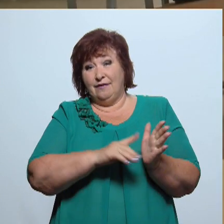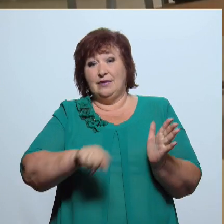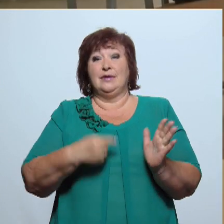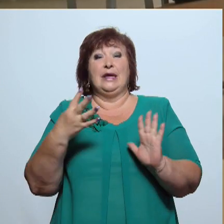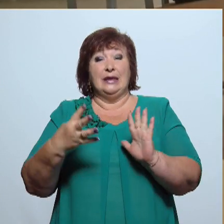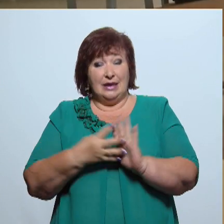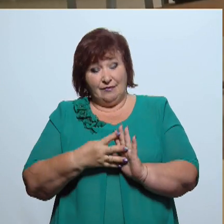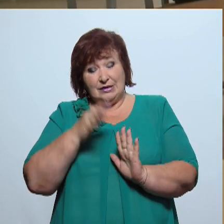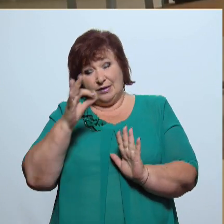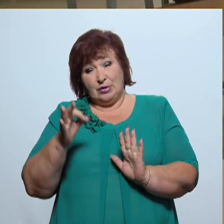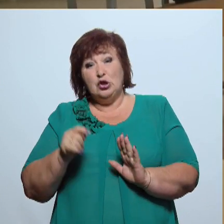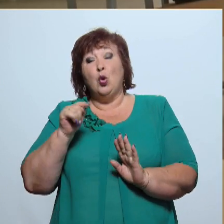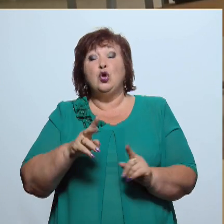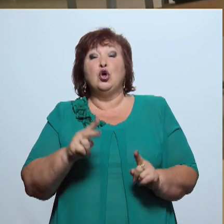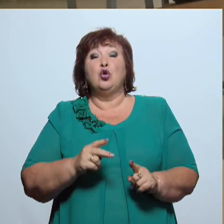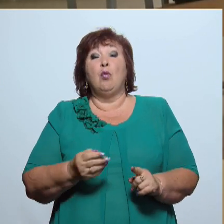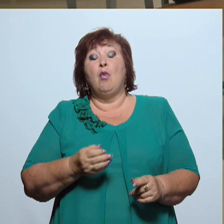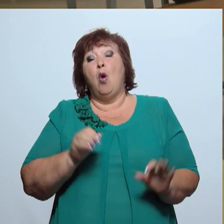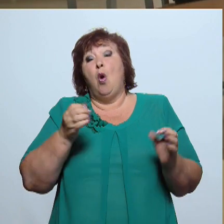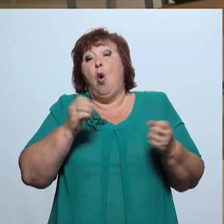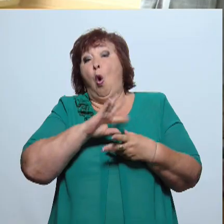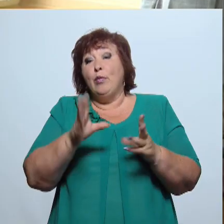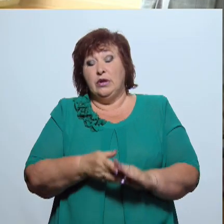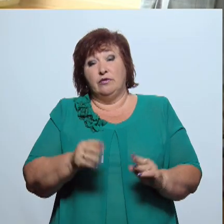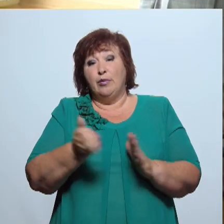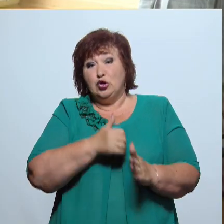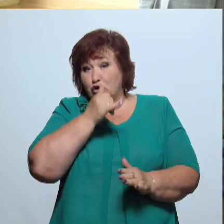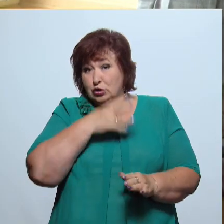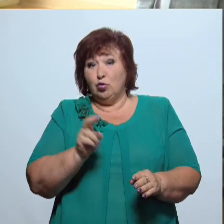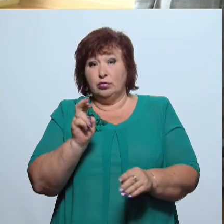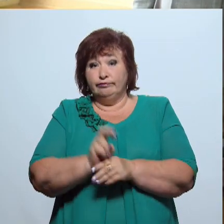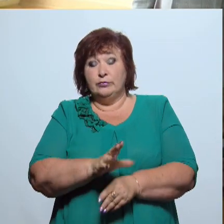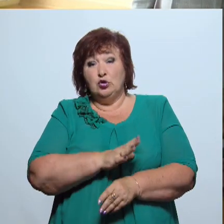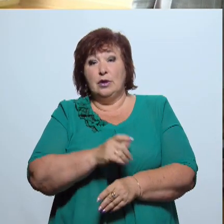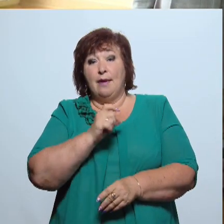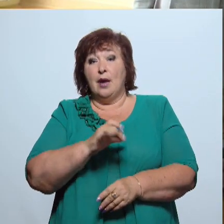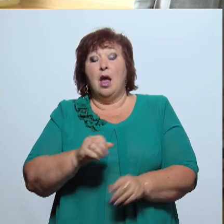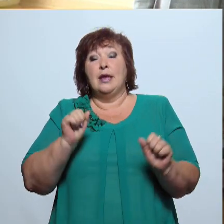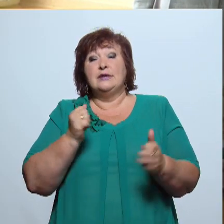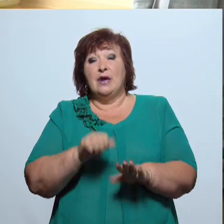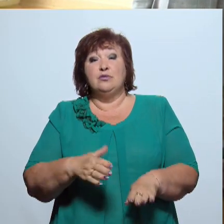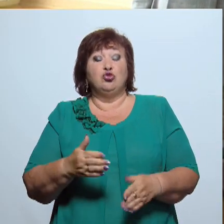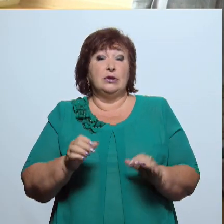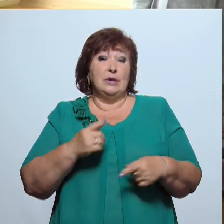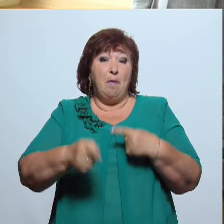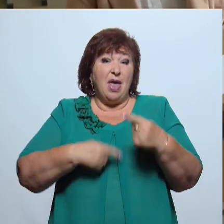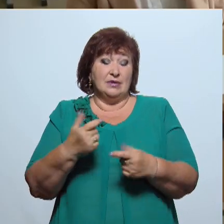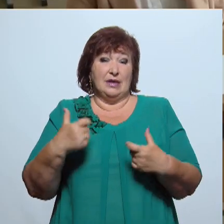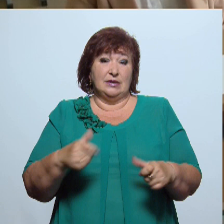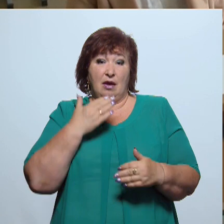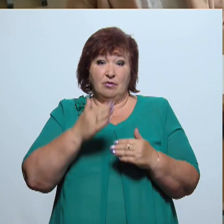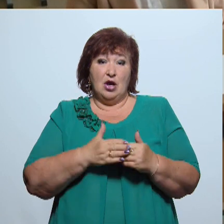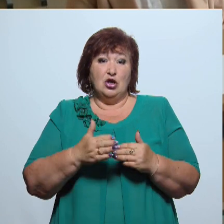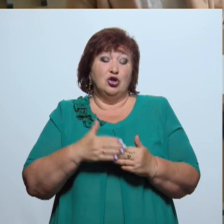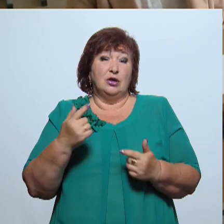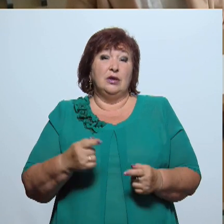99,9%. У тех, кто по объективным причинам не смог присутствовать на ЕГЭ, есть возможность сдать экзамен в резервные сроки. Ближайшие дни